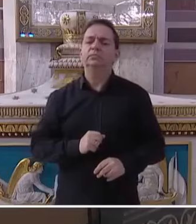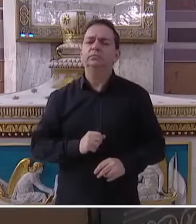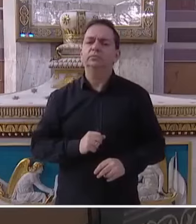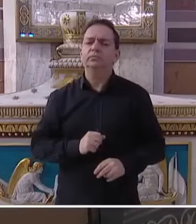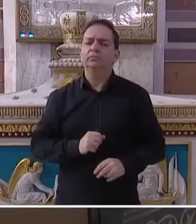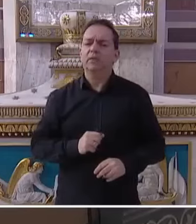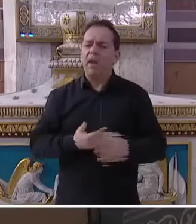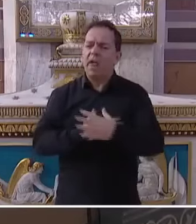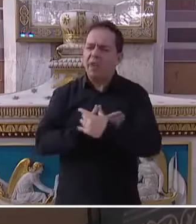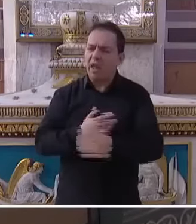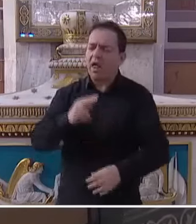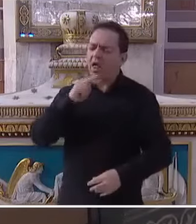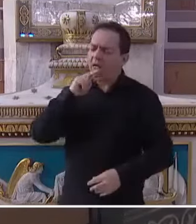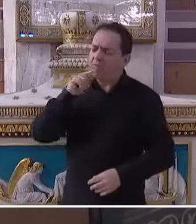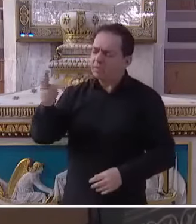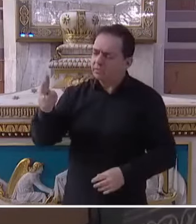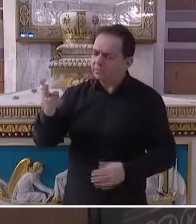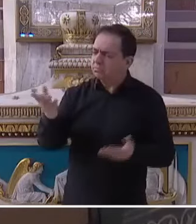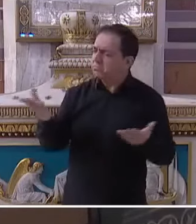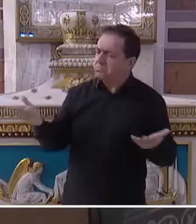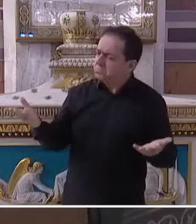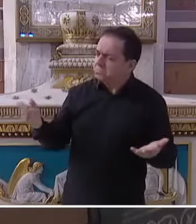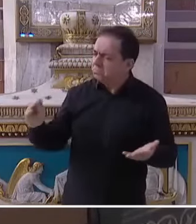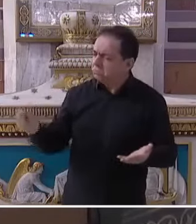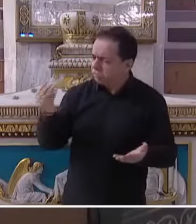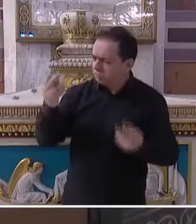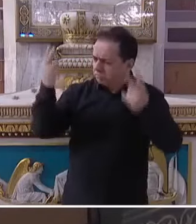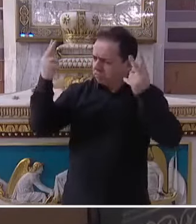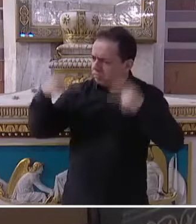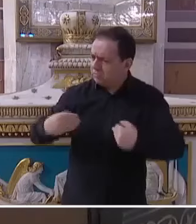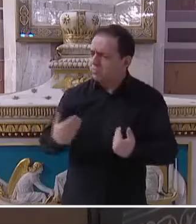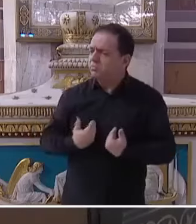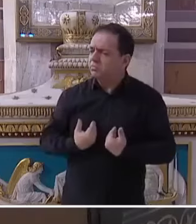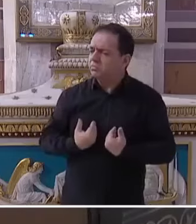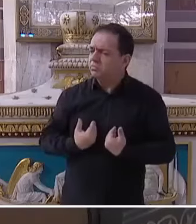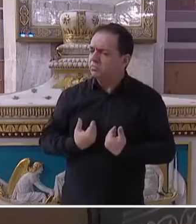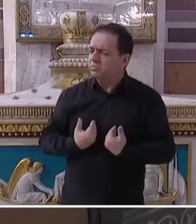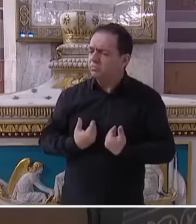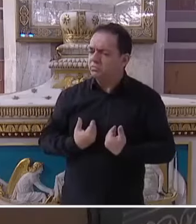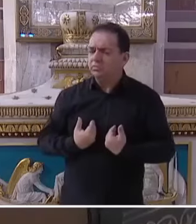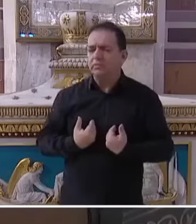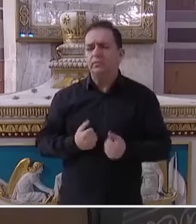Λέγει αυτόν Αθαναήλ, «Πόθεν με γινώσκεις».